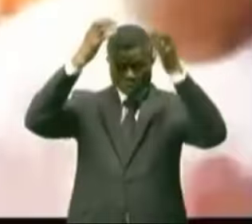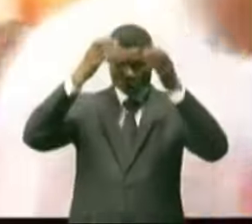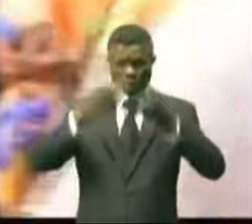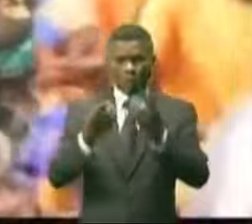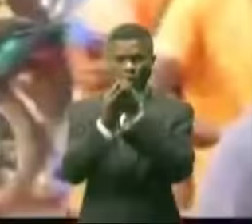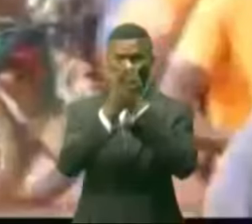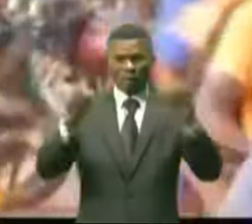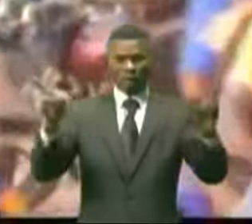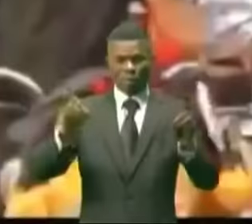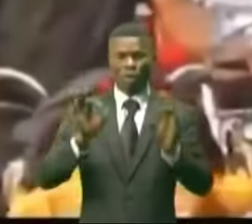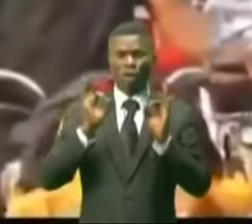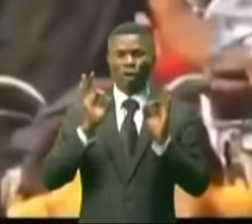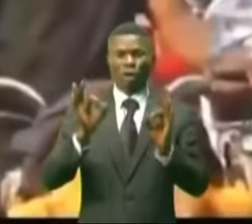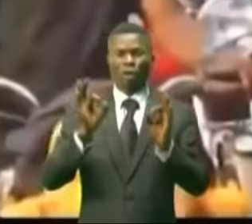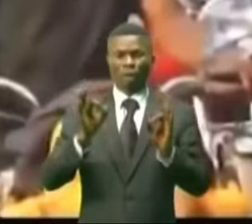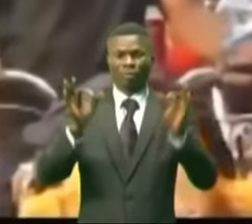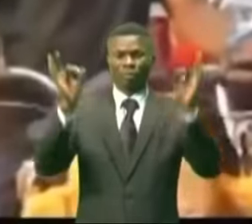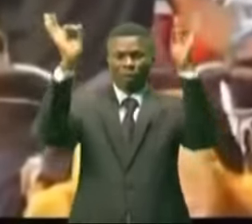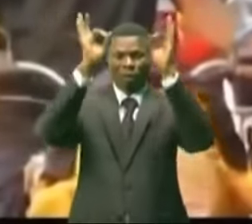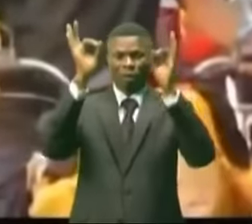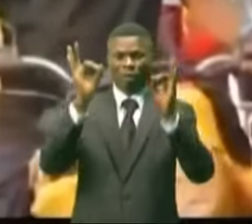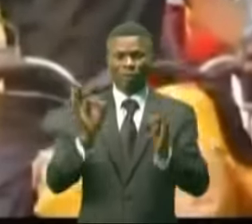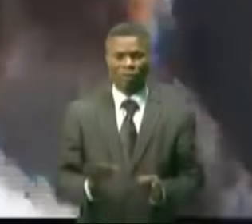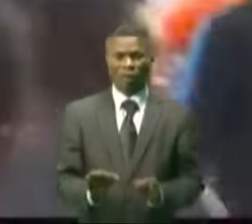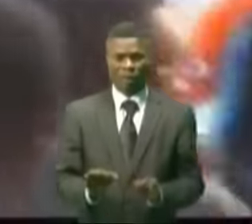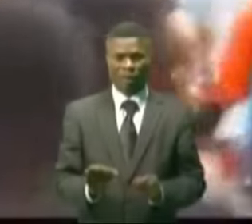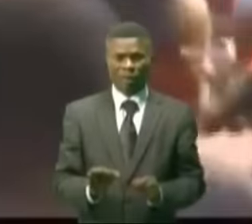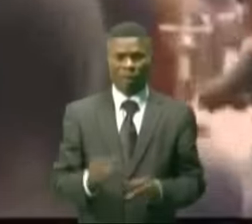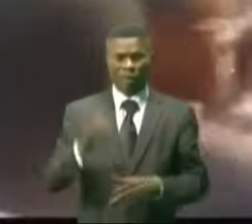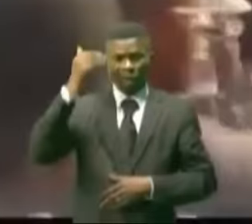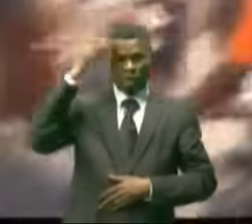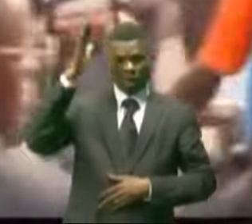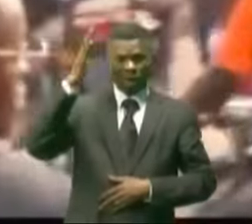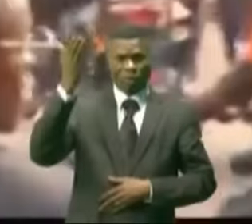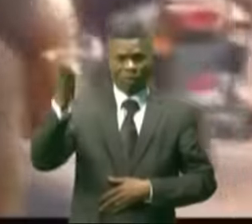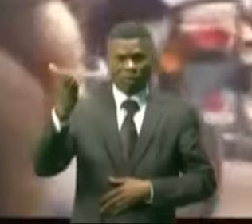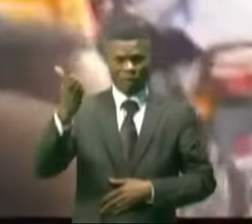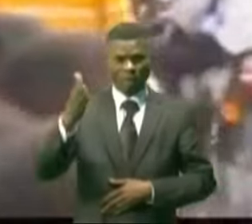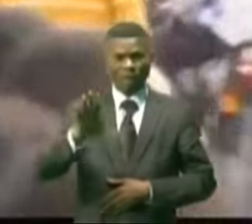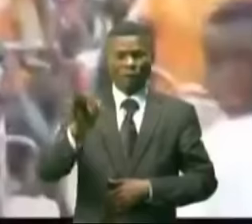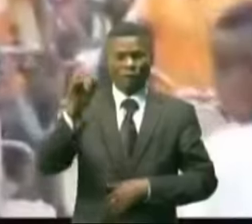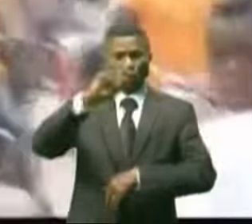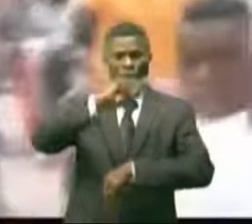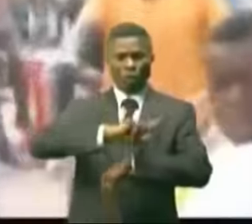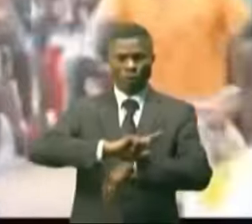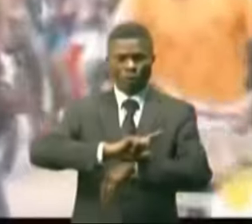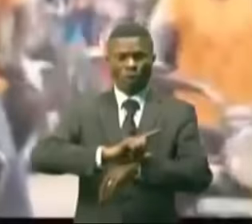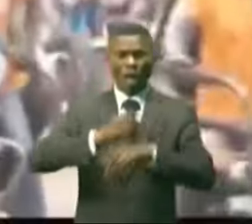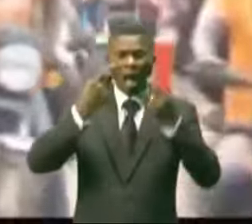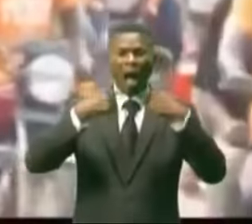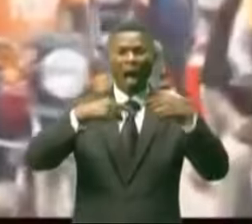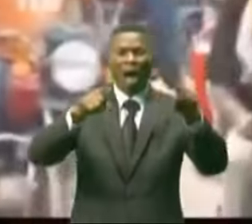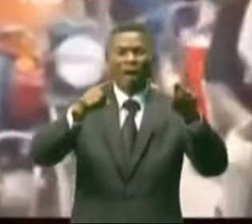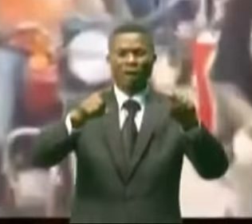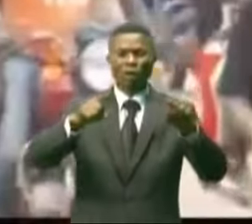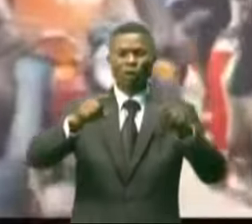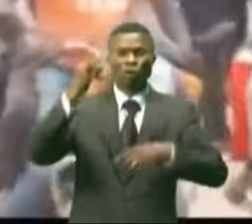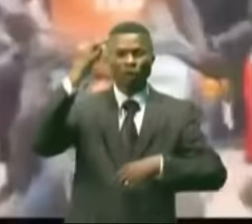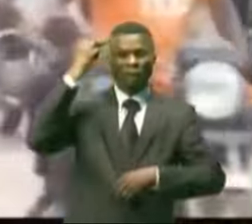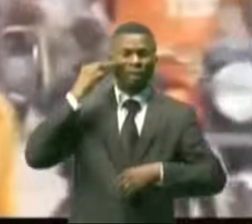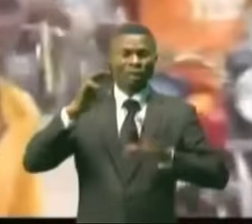rénovateurs, CDRNC, Fédération de l'Équateur, saisit l'occasion de la publication du gouvernement